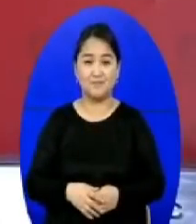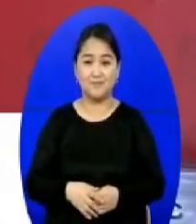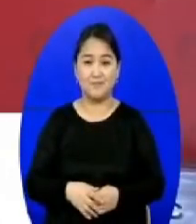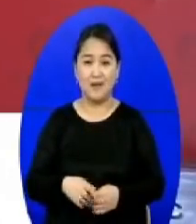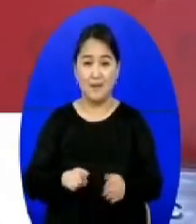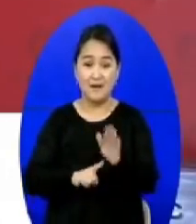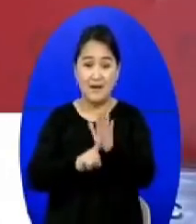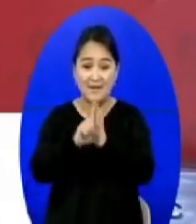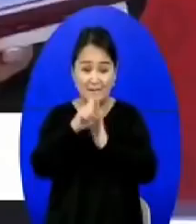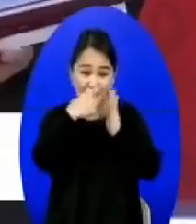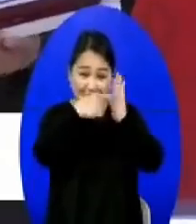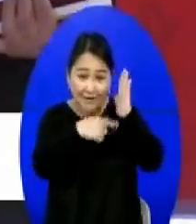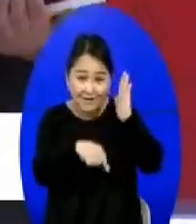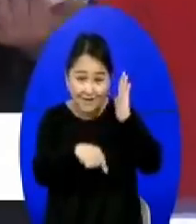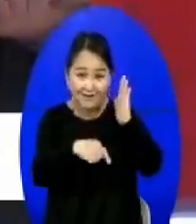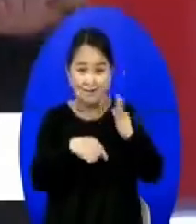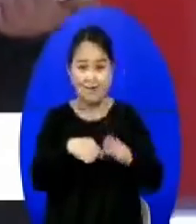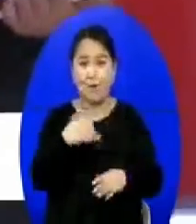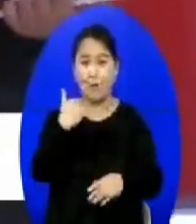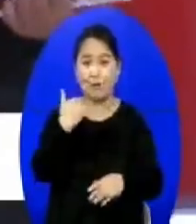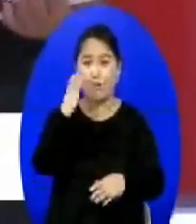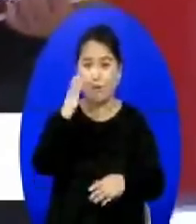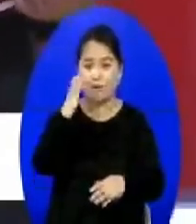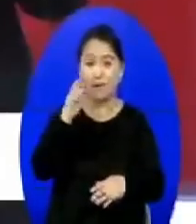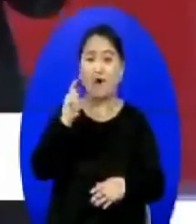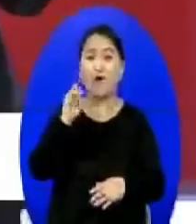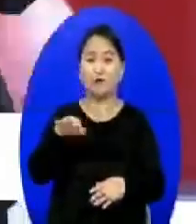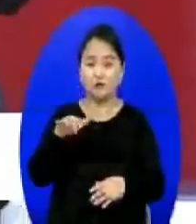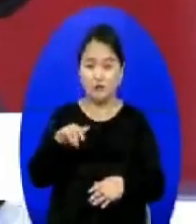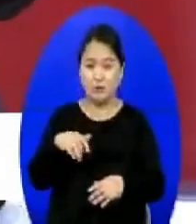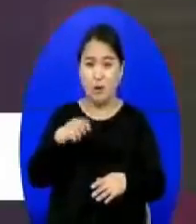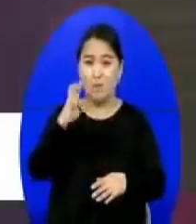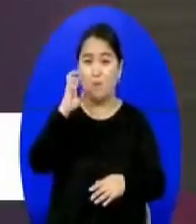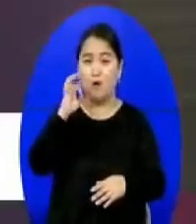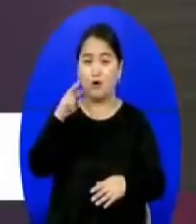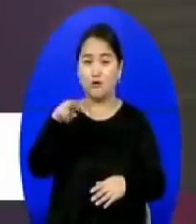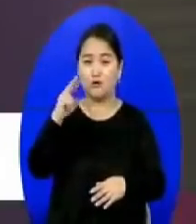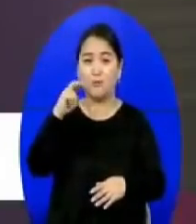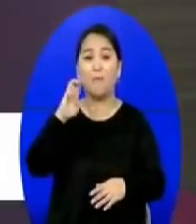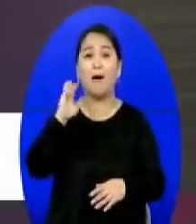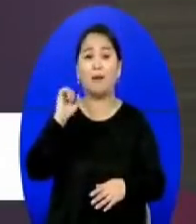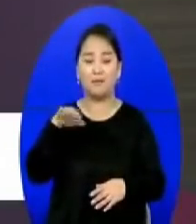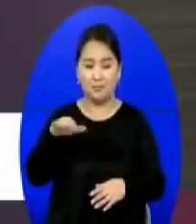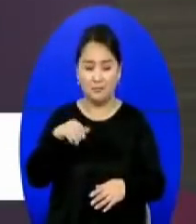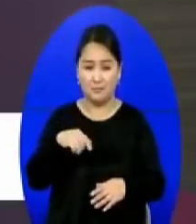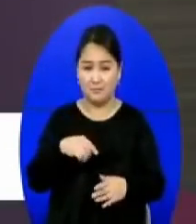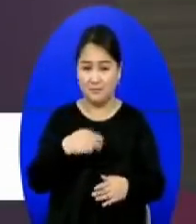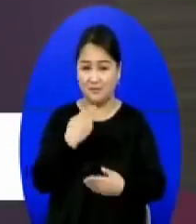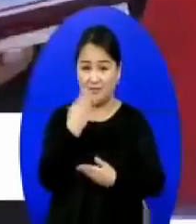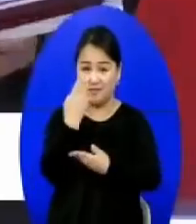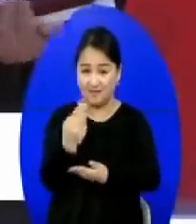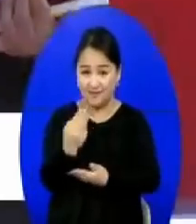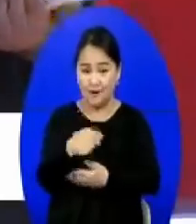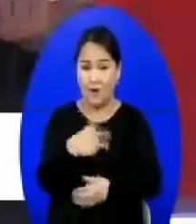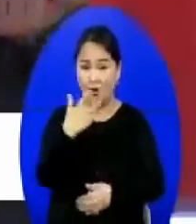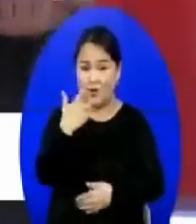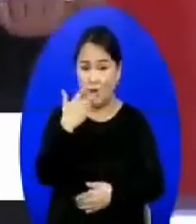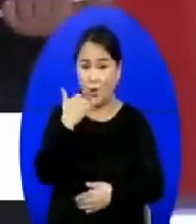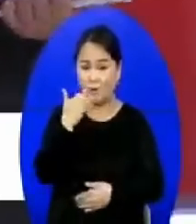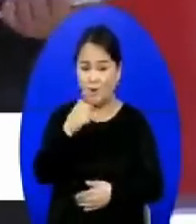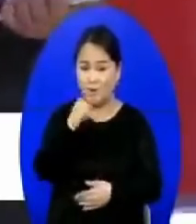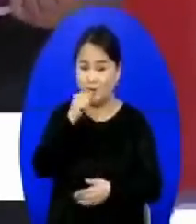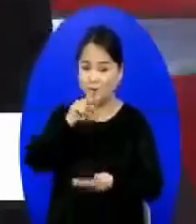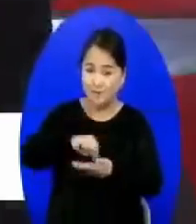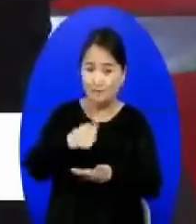Эхний сарын супер шагналын эзнэр Улаанбаатар хотын хэрэглэгч Болдбаатар тодорлоо. Тэрээр 3 удаагийн худалдан авалтынхаа сүүлийнхээр надстан болж цоо